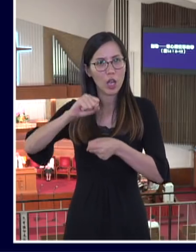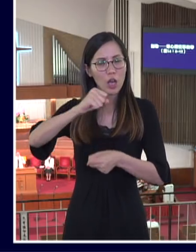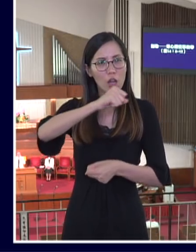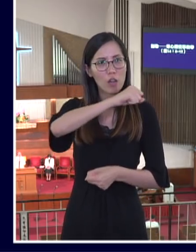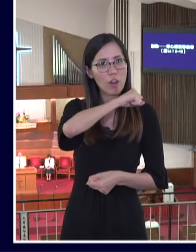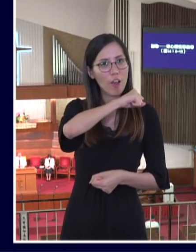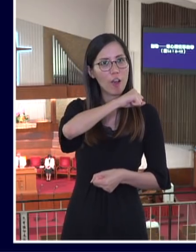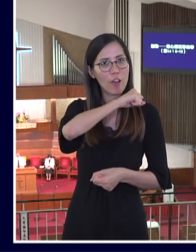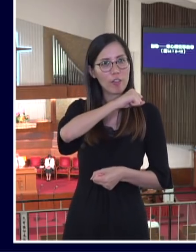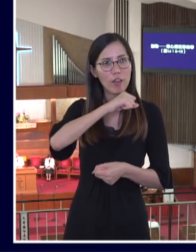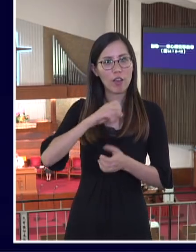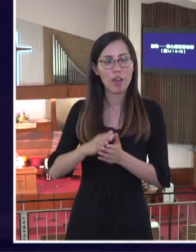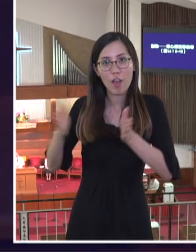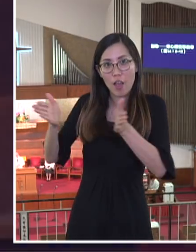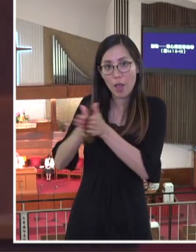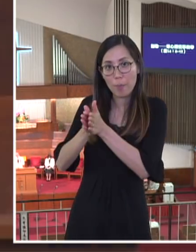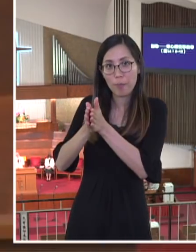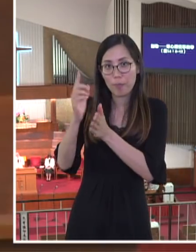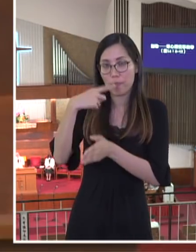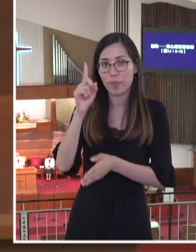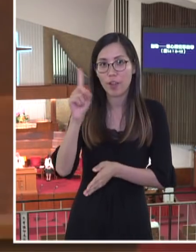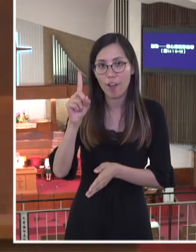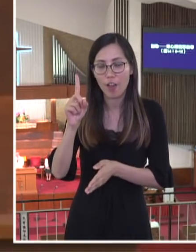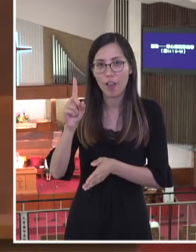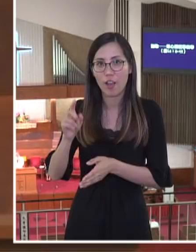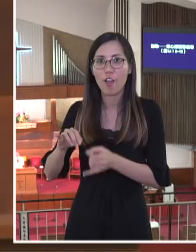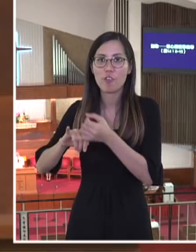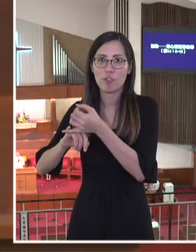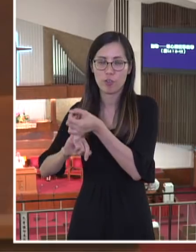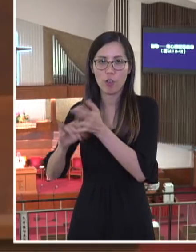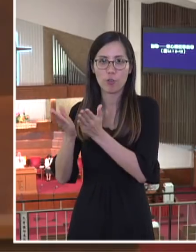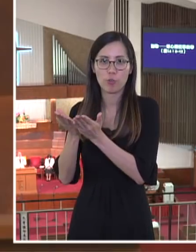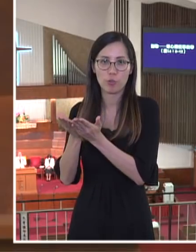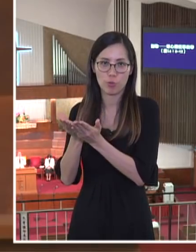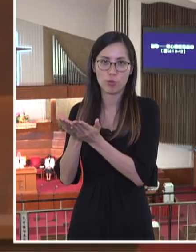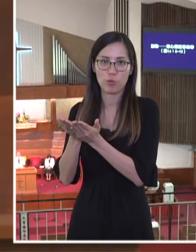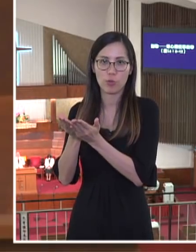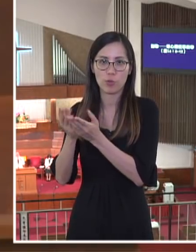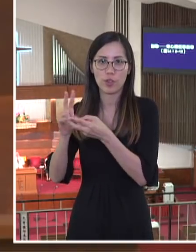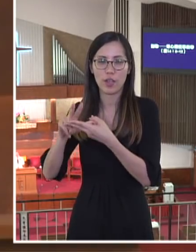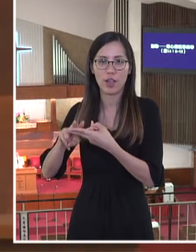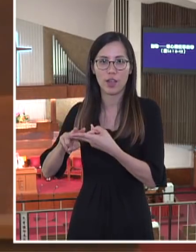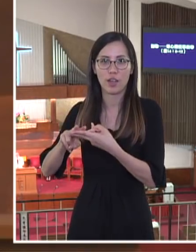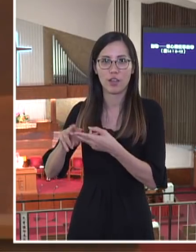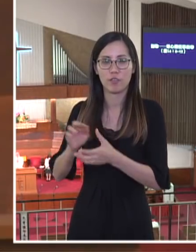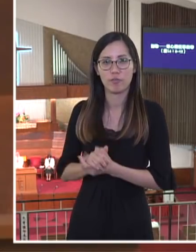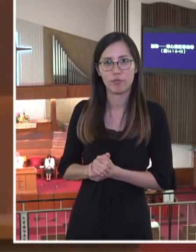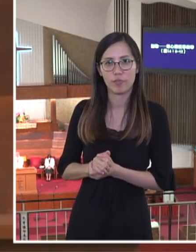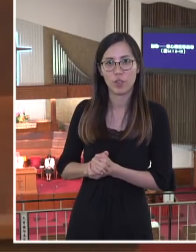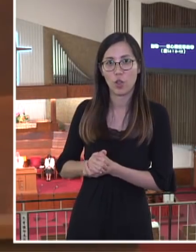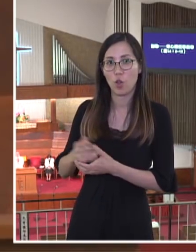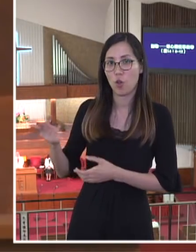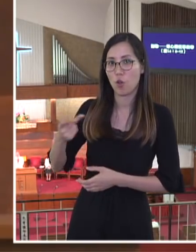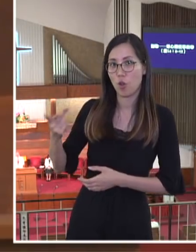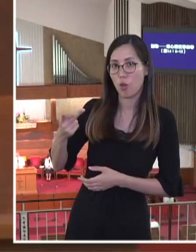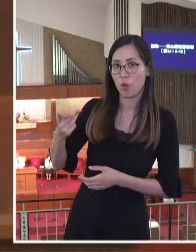迦勒放在一起的時候，很多時候我們的焦點或者我們的體重多少少好像都是